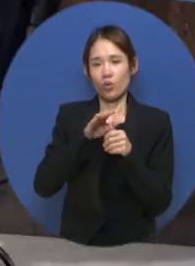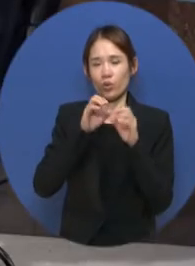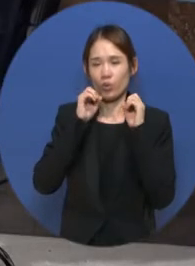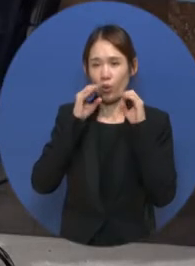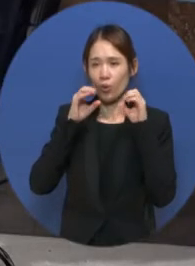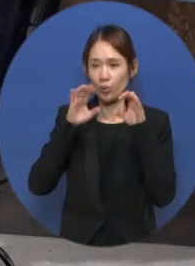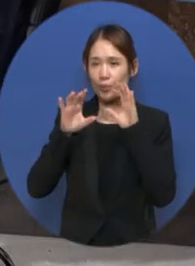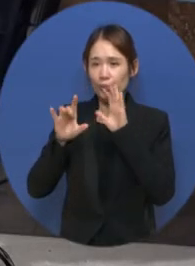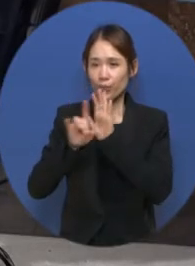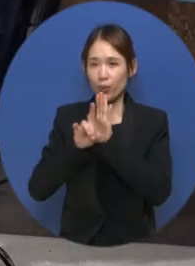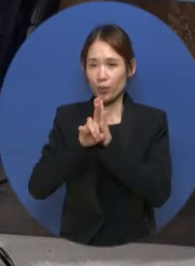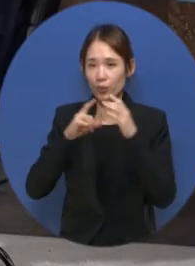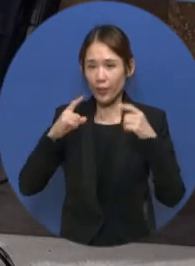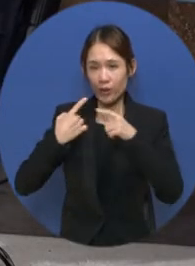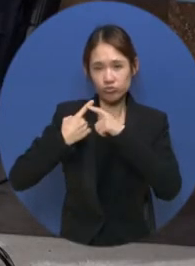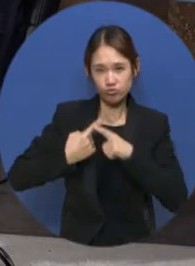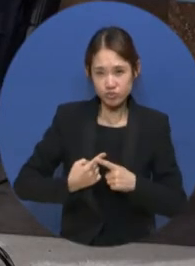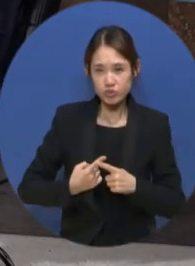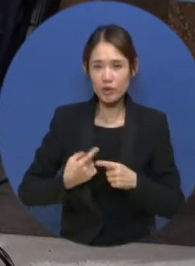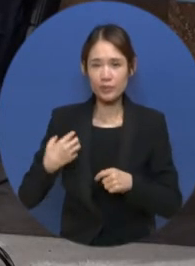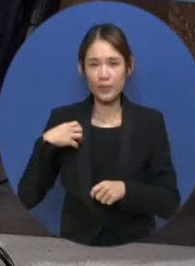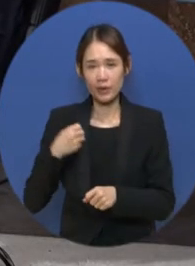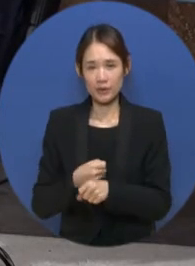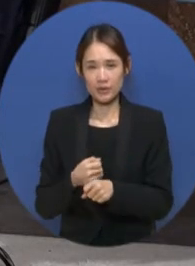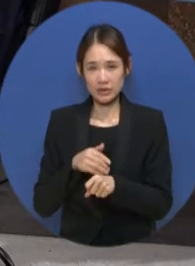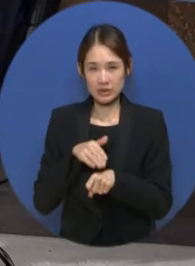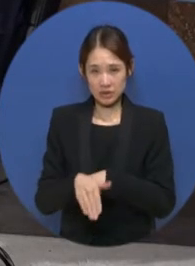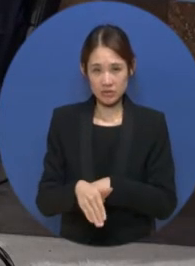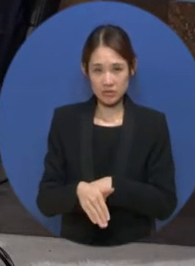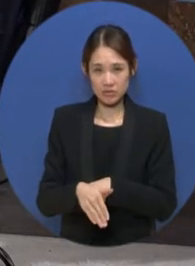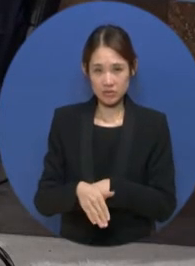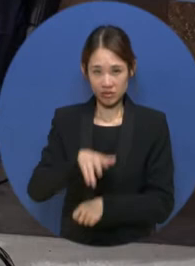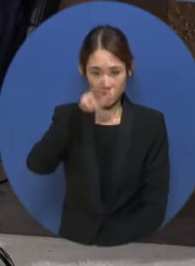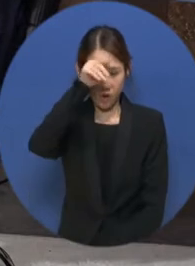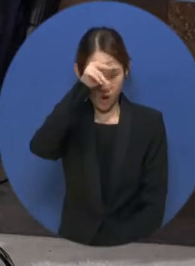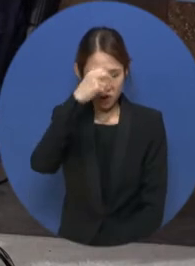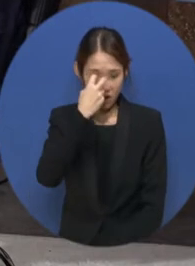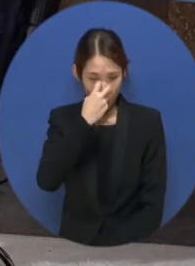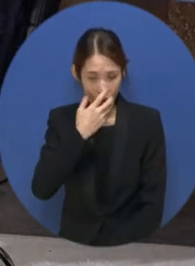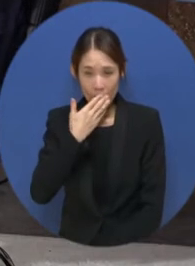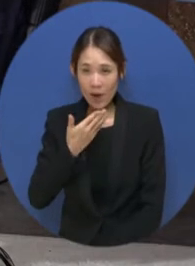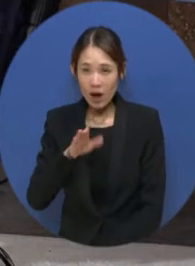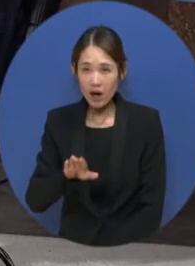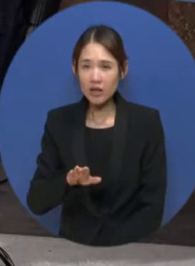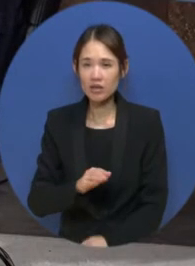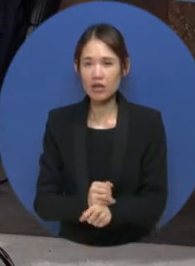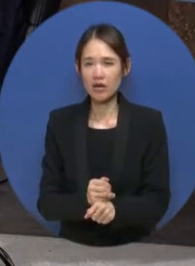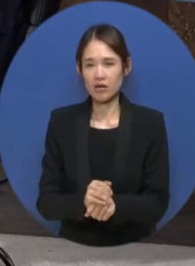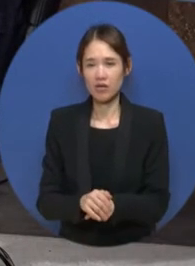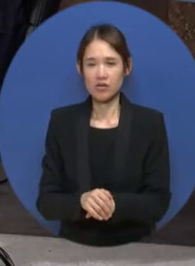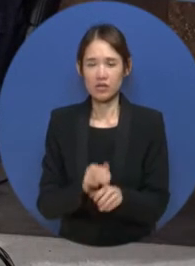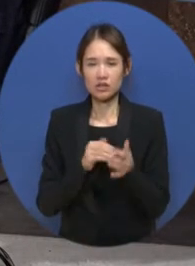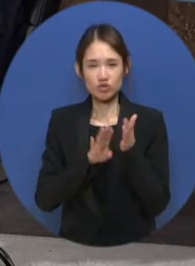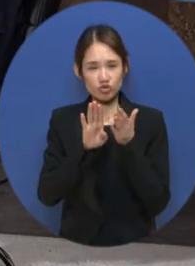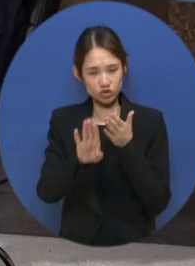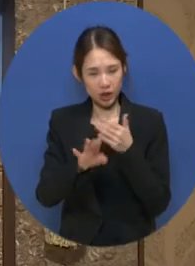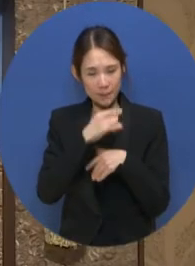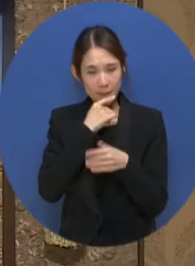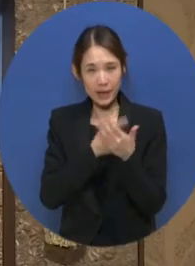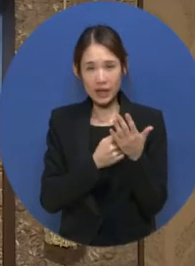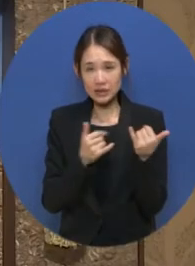하는 것이 제우스 무조건 적으로 통보를 해야 돼요 이제 그기에는 이제 뭐 경찰이 조선은 할 수는 있지만 그 이후에 이제